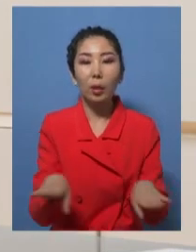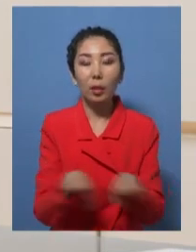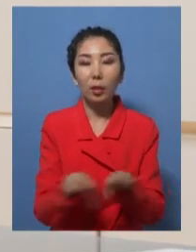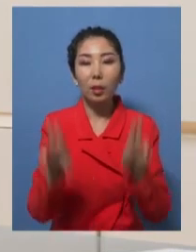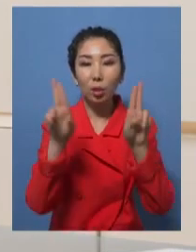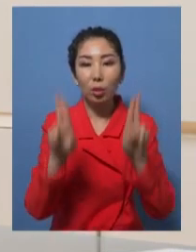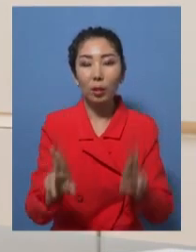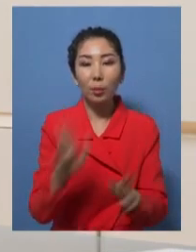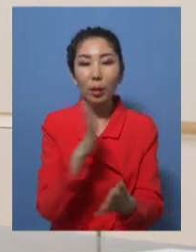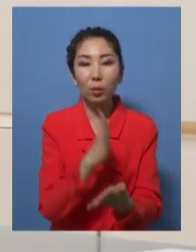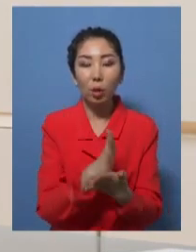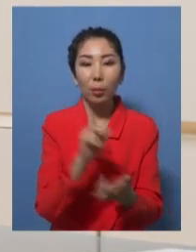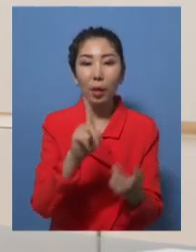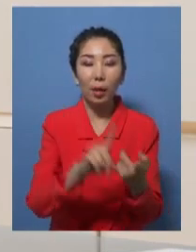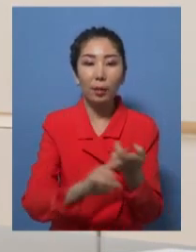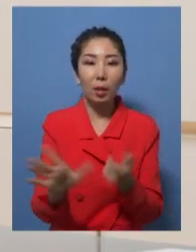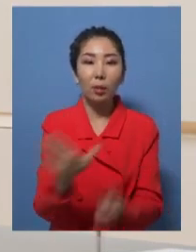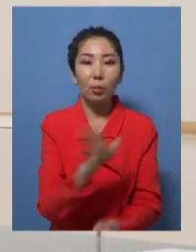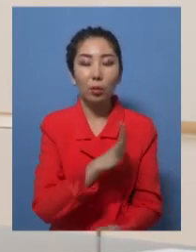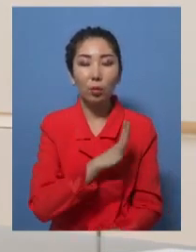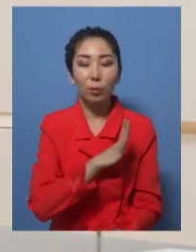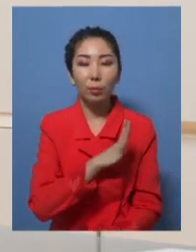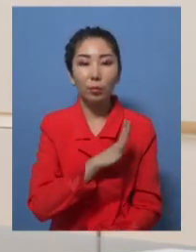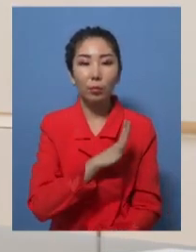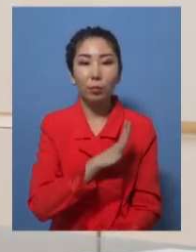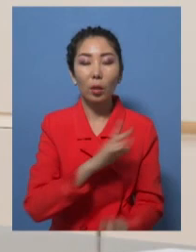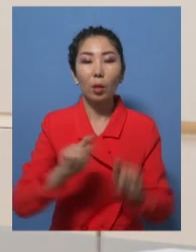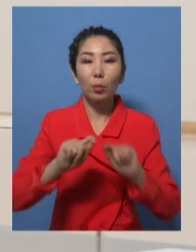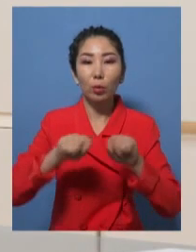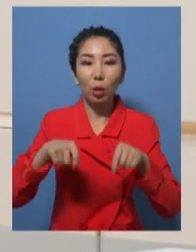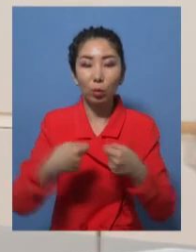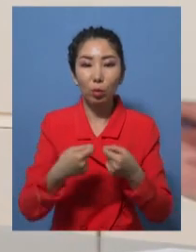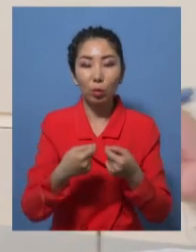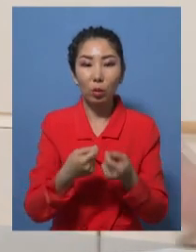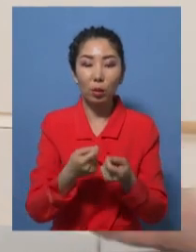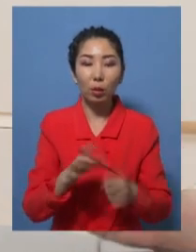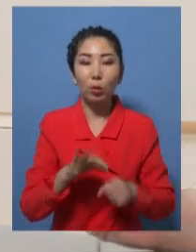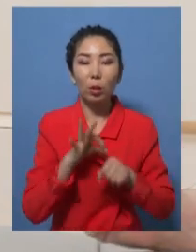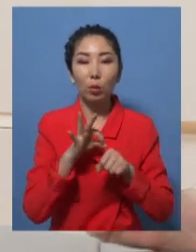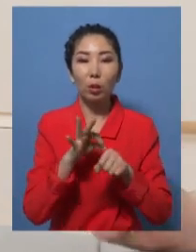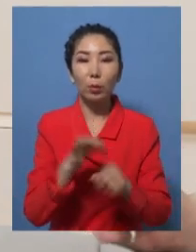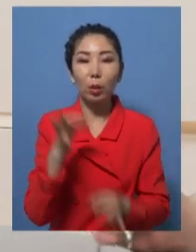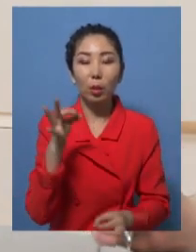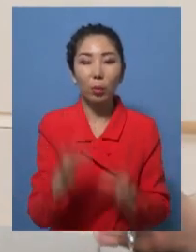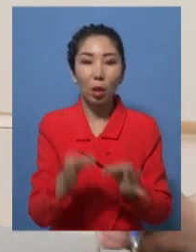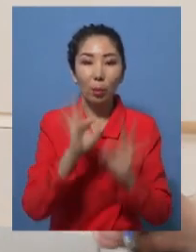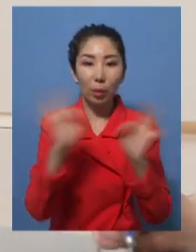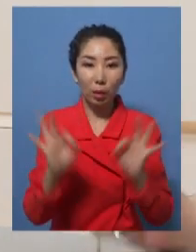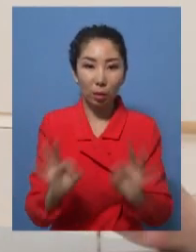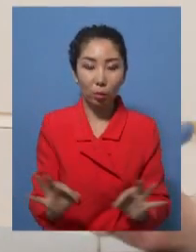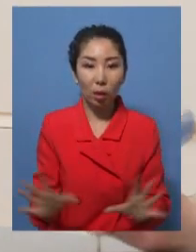бар. Соған байланысты ережені жаңа бұзақ отырып өткізілген конкурстар бар. Оған прокуратура араласып,